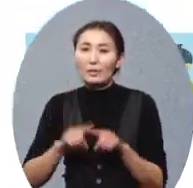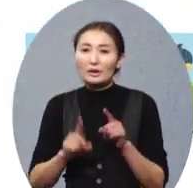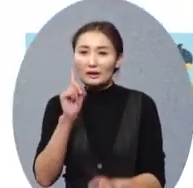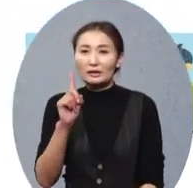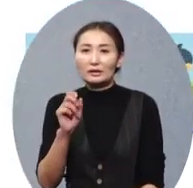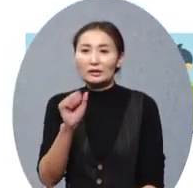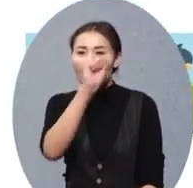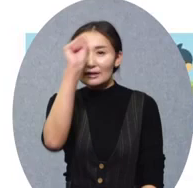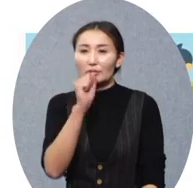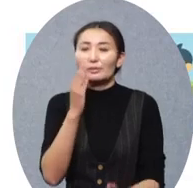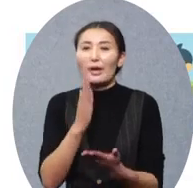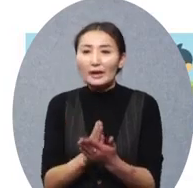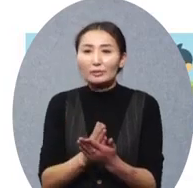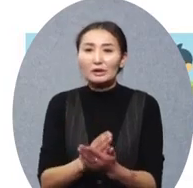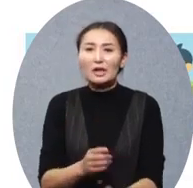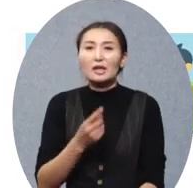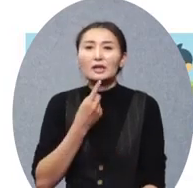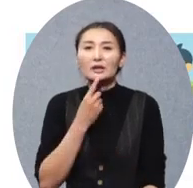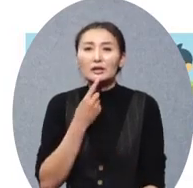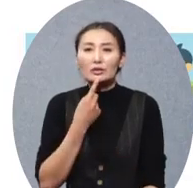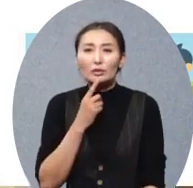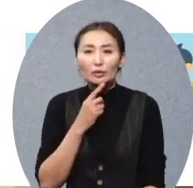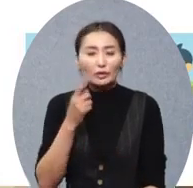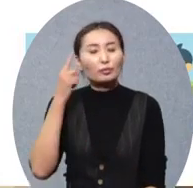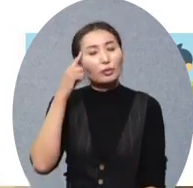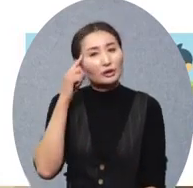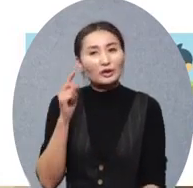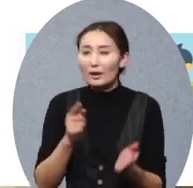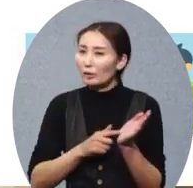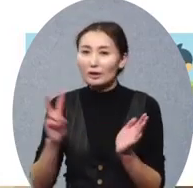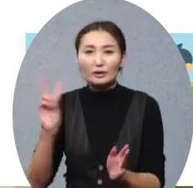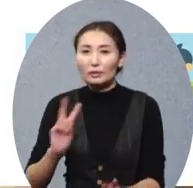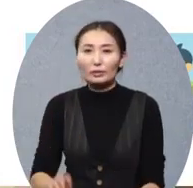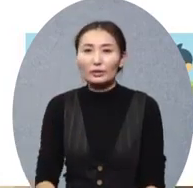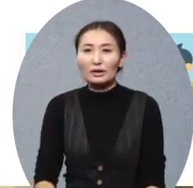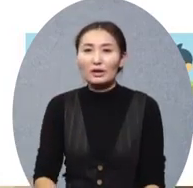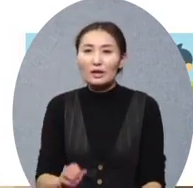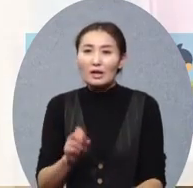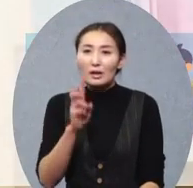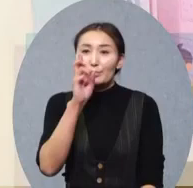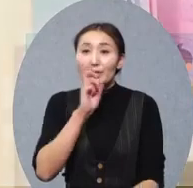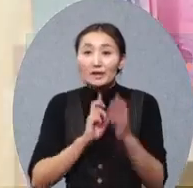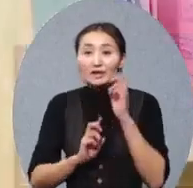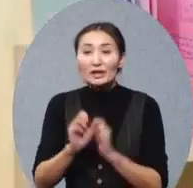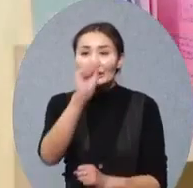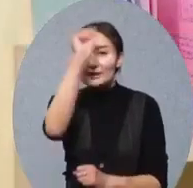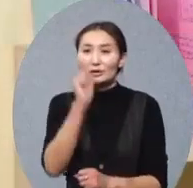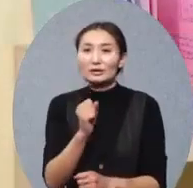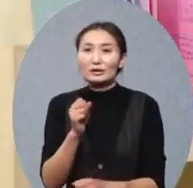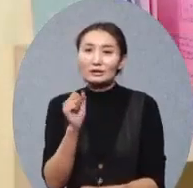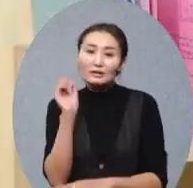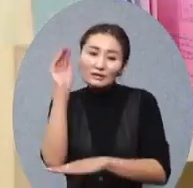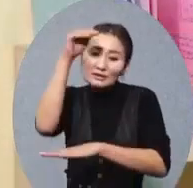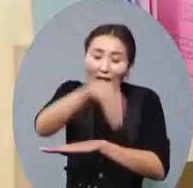асуудал тулгархад түүнийг одоо хэцүү гэж битгий хүлээж аваарай. За, ямар нэгэн одоо асуудал бэрхшээлийн цаана заавал